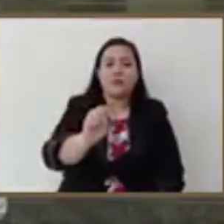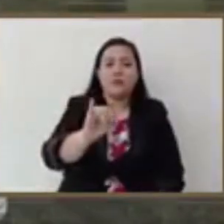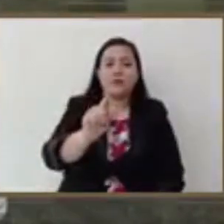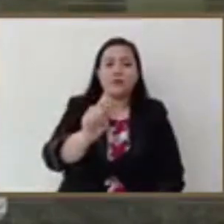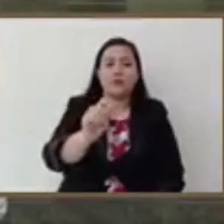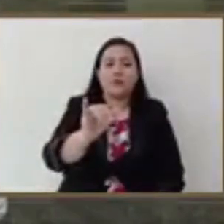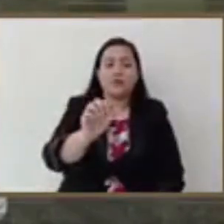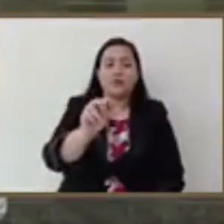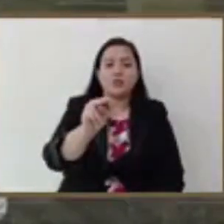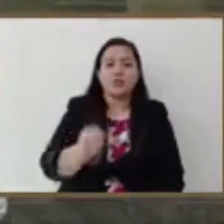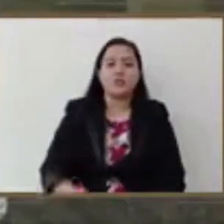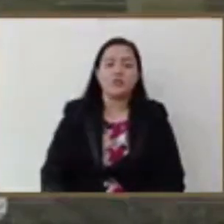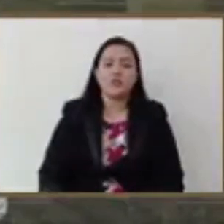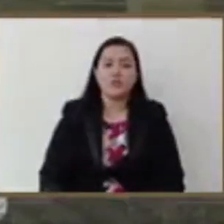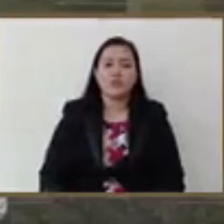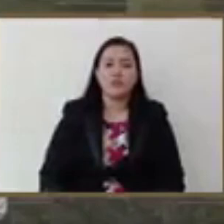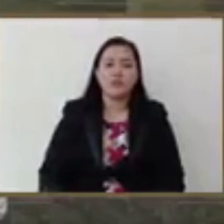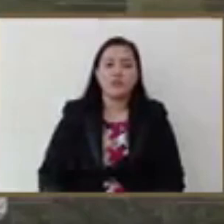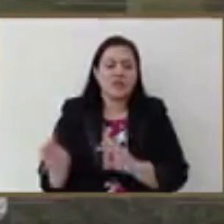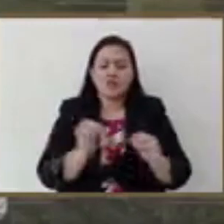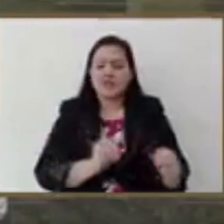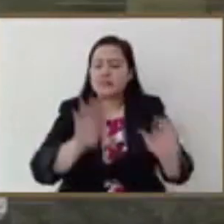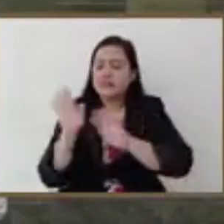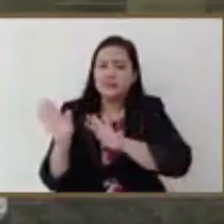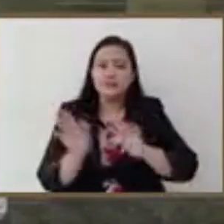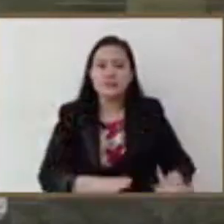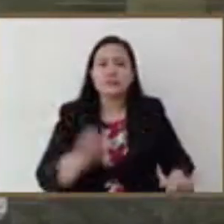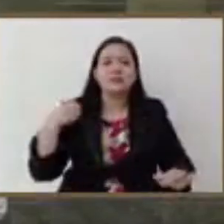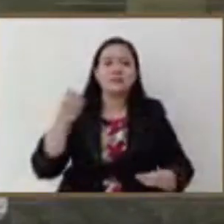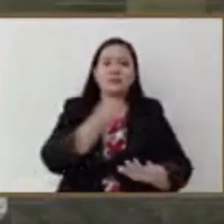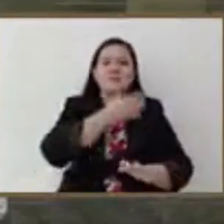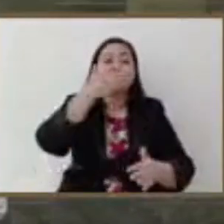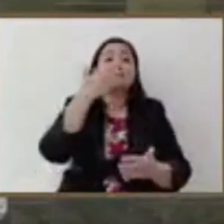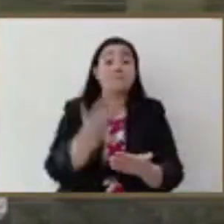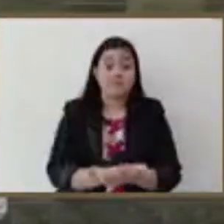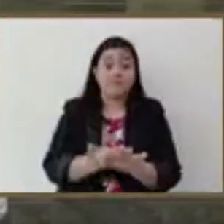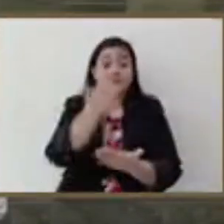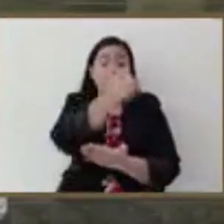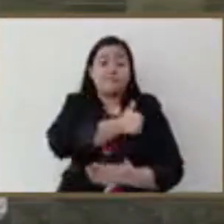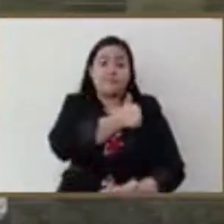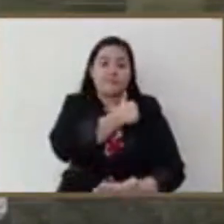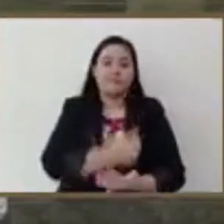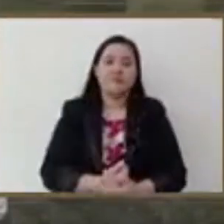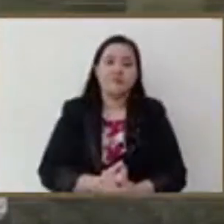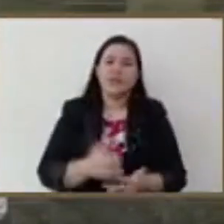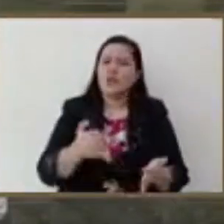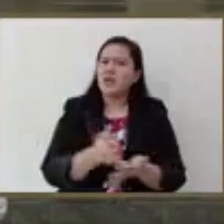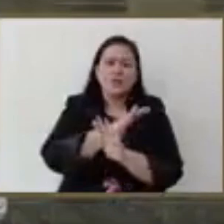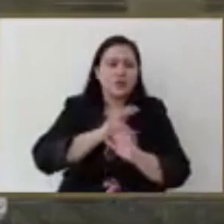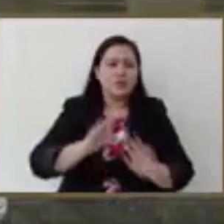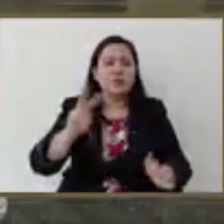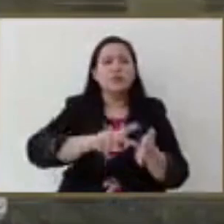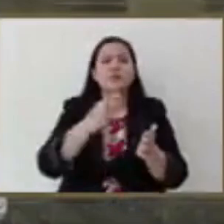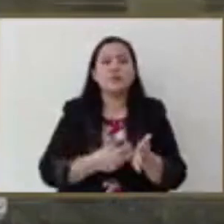ng masamang ng mabuting pag-uugali natin. Hindi ang ibig sabihin sapagkat nasa position po tayo, wala na po tayong